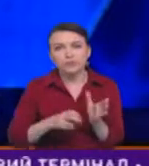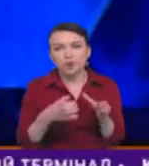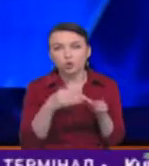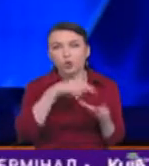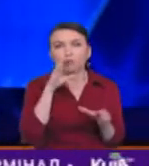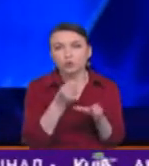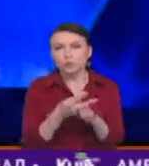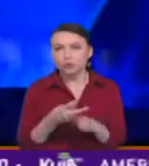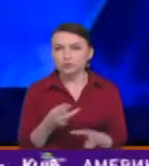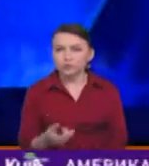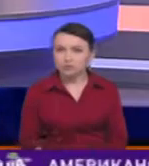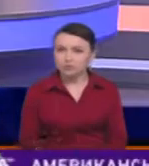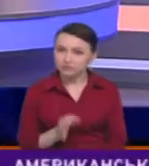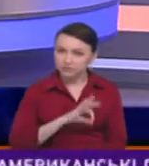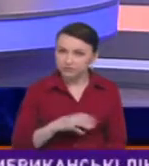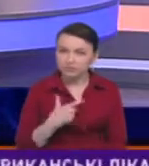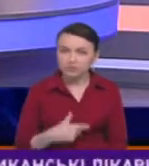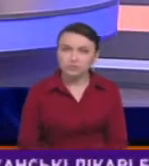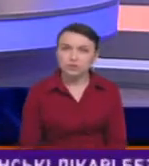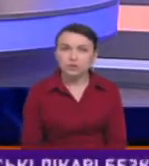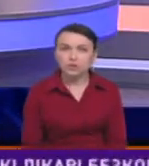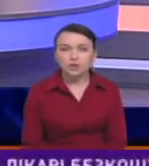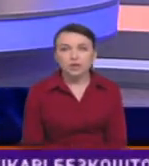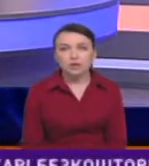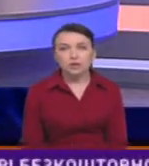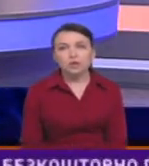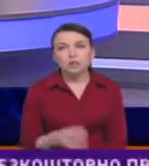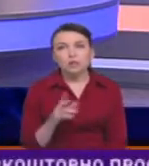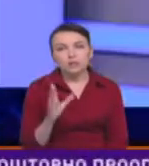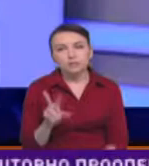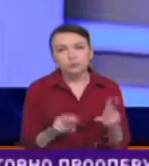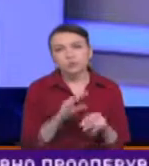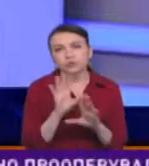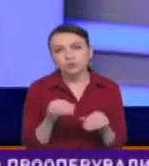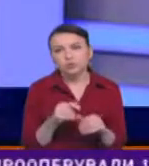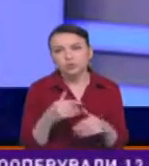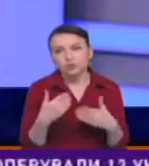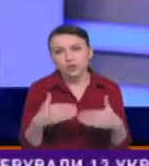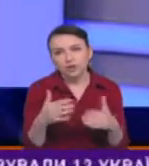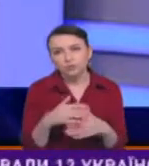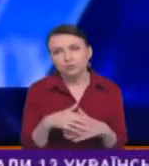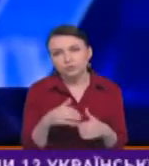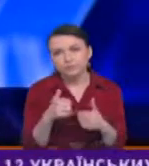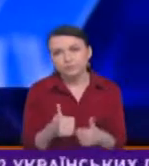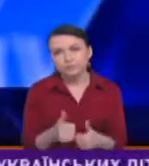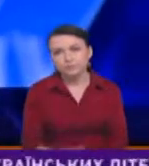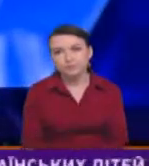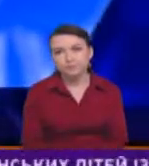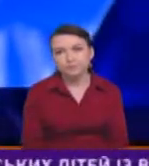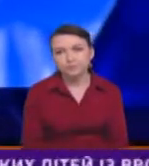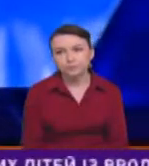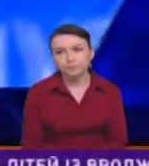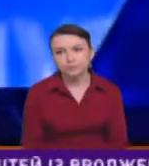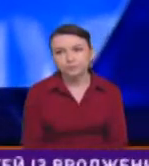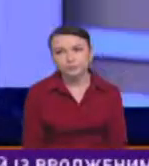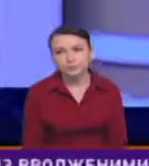логічно припустити, що в нас піде все далі з точки зору політичної доцільності, волі людей. Так, да, оце от знову, тобто тоді чим